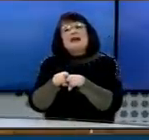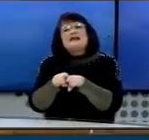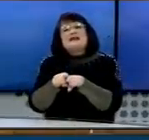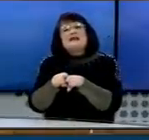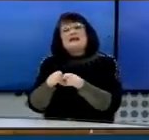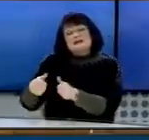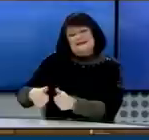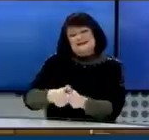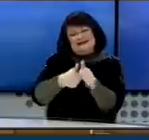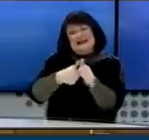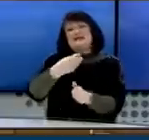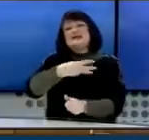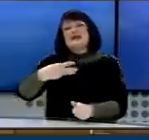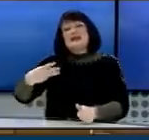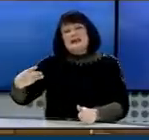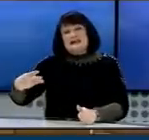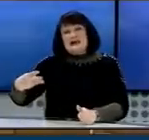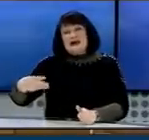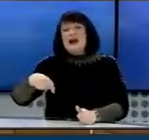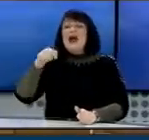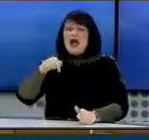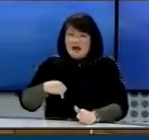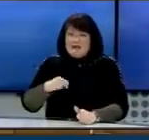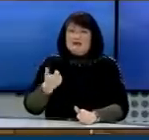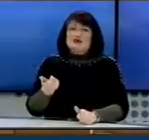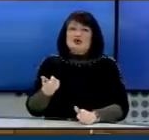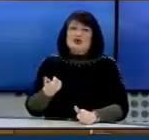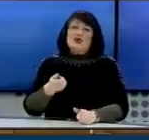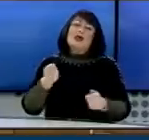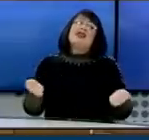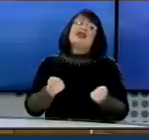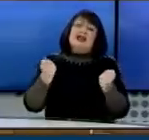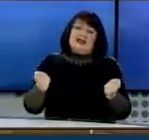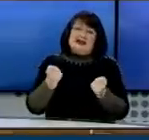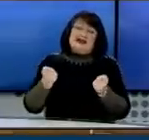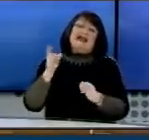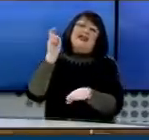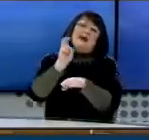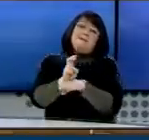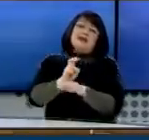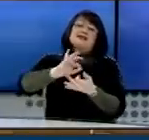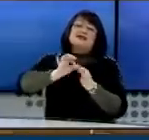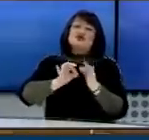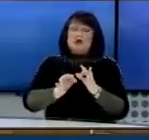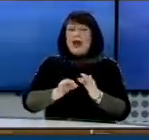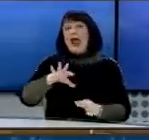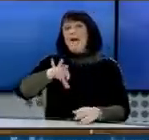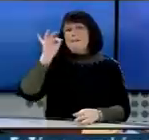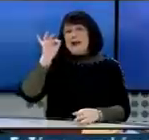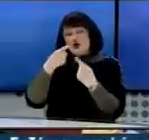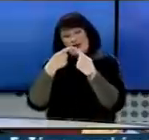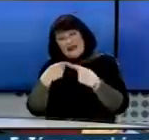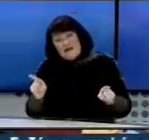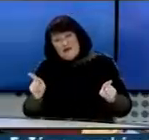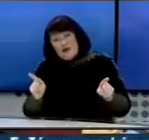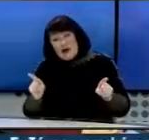πίσω από το ΣΥΡΙΖΑ και αυτό τελικά θα καταγραφεί στην ιστορία. Είχατε την επιλογή να